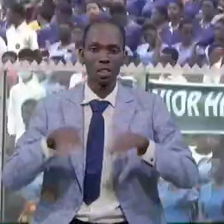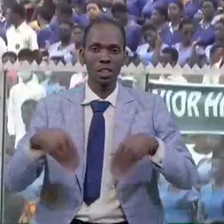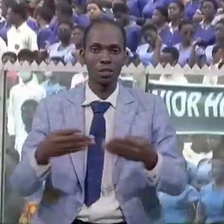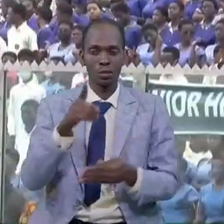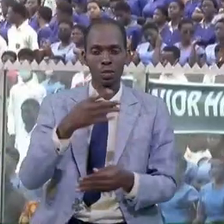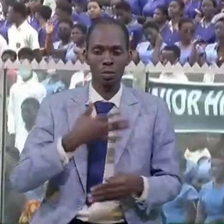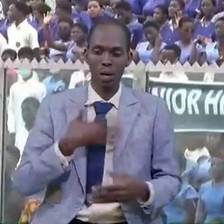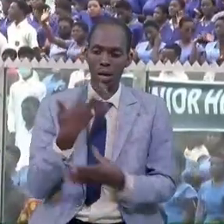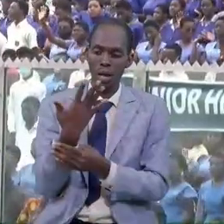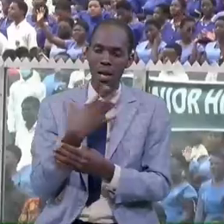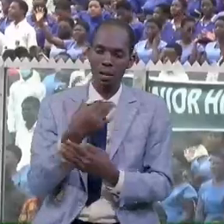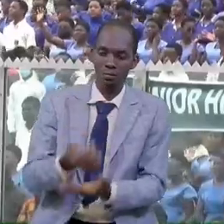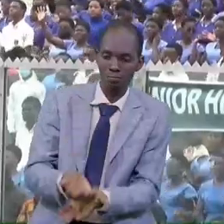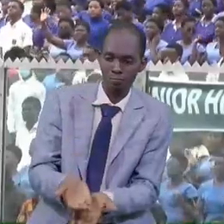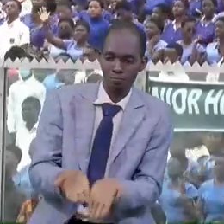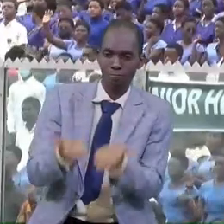faire lever,